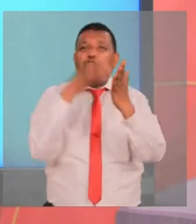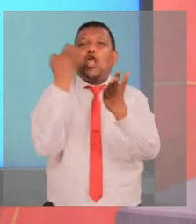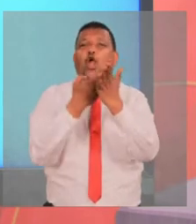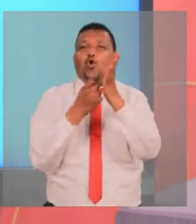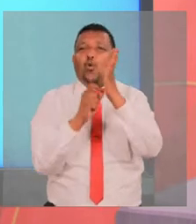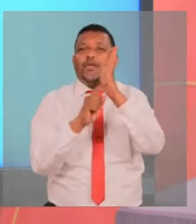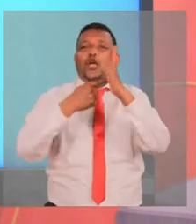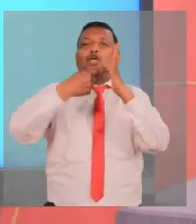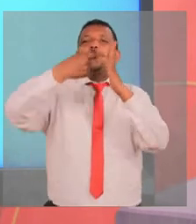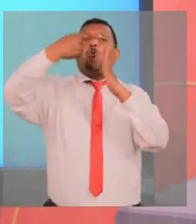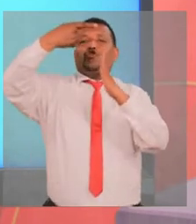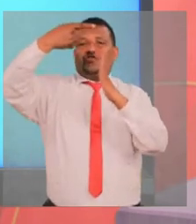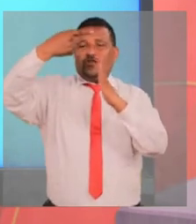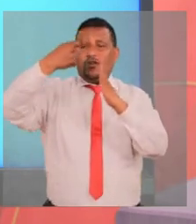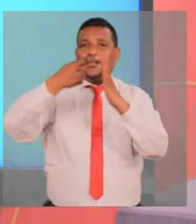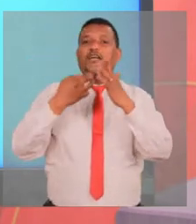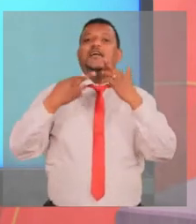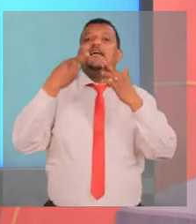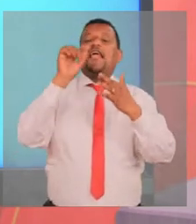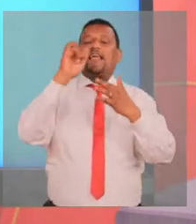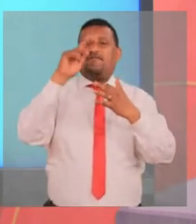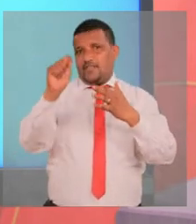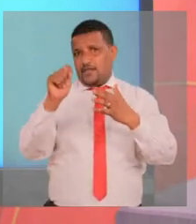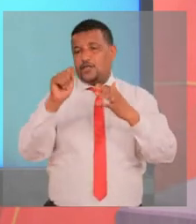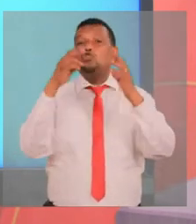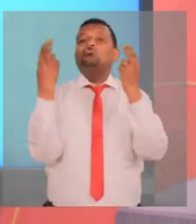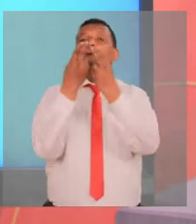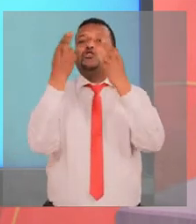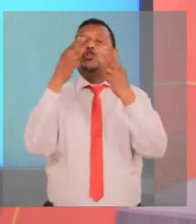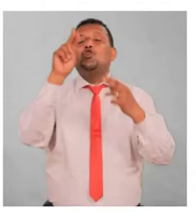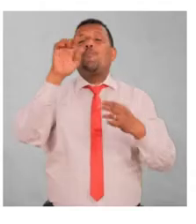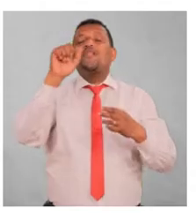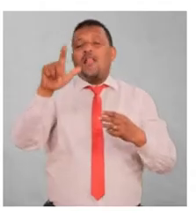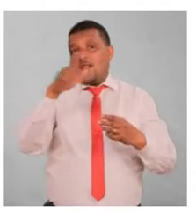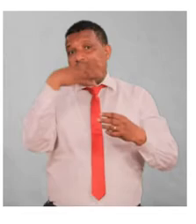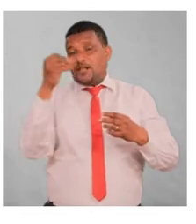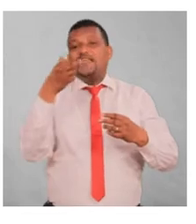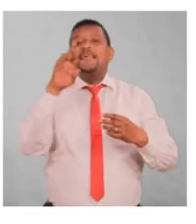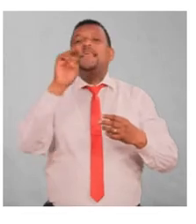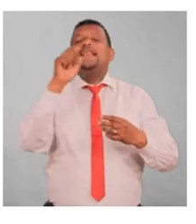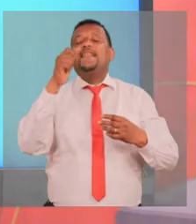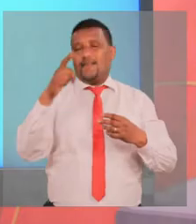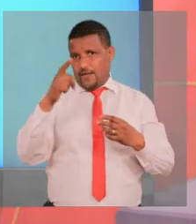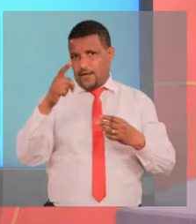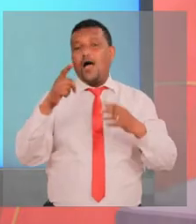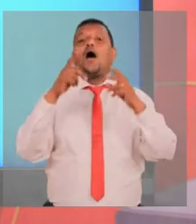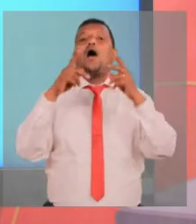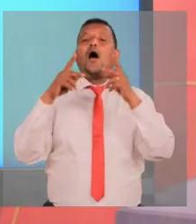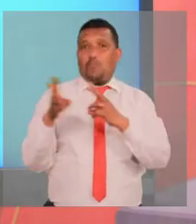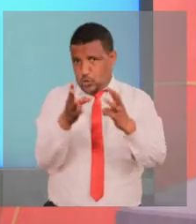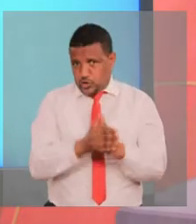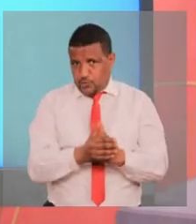इकोनामिक ग्रोथ रेट ड्यूरिंग विच विल अप्रोच आफ